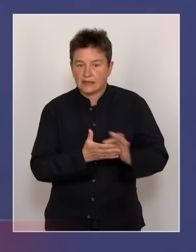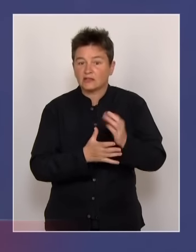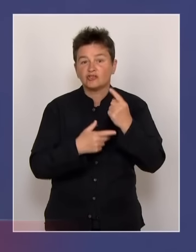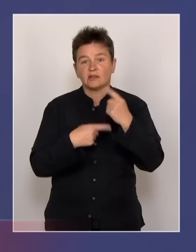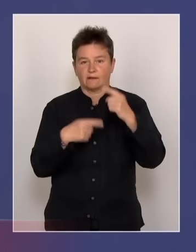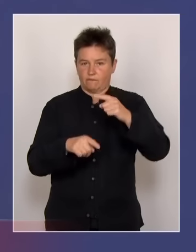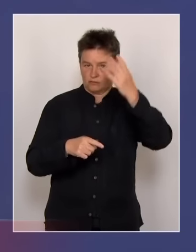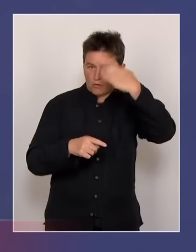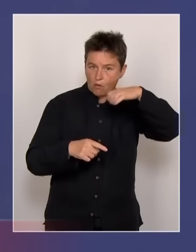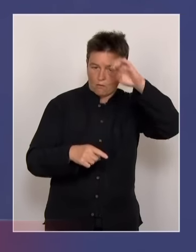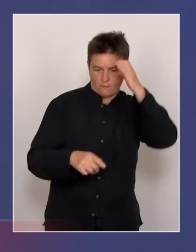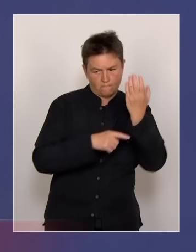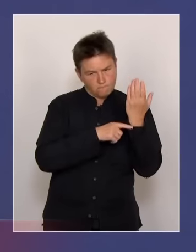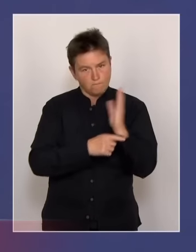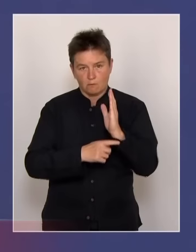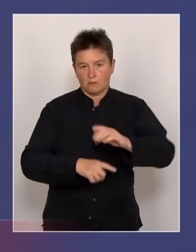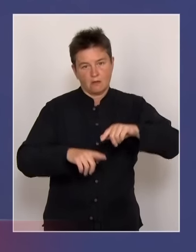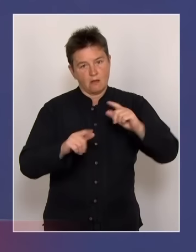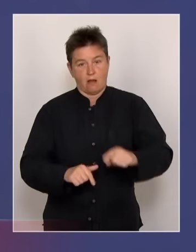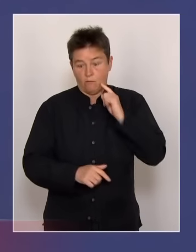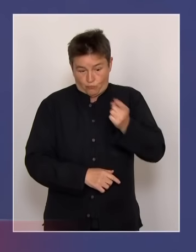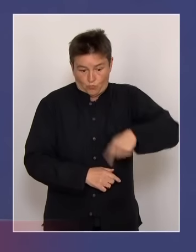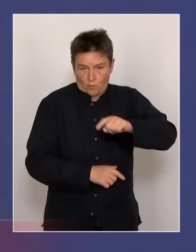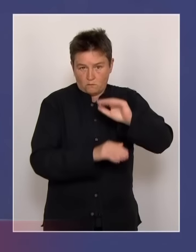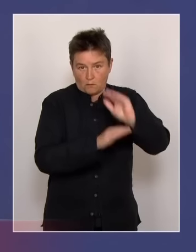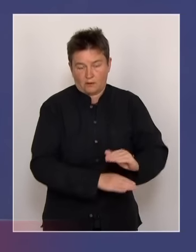défense européenne crédible pour nous-mêmes.